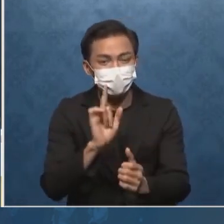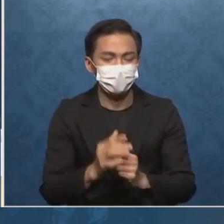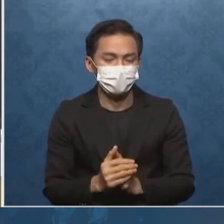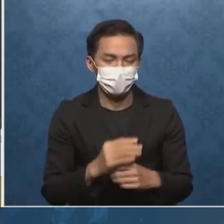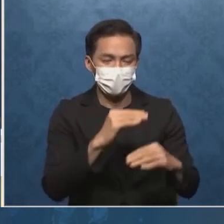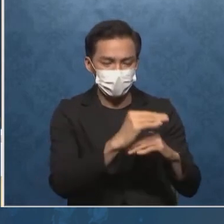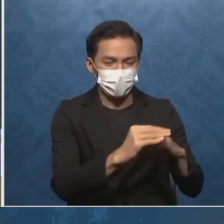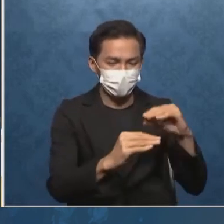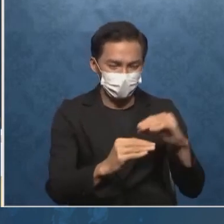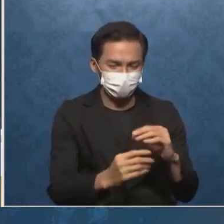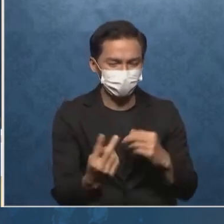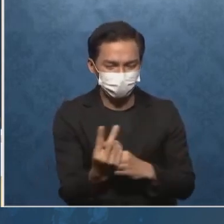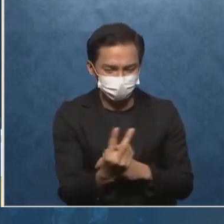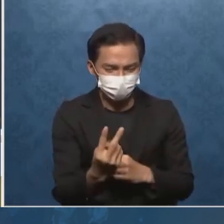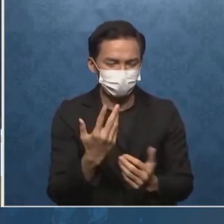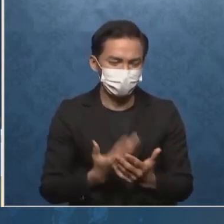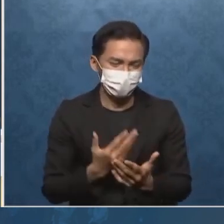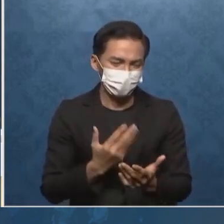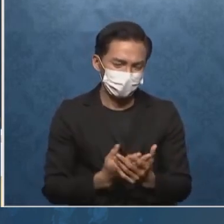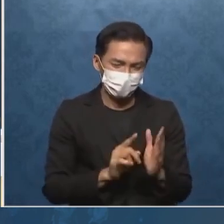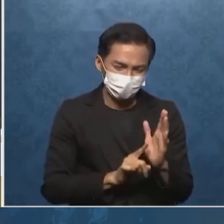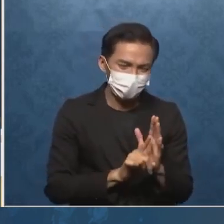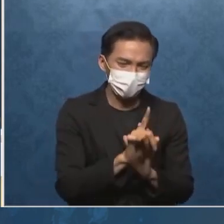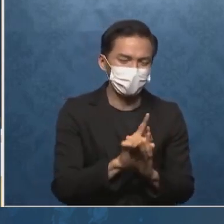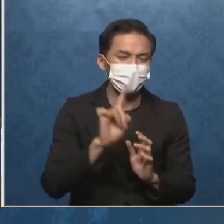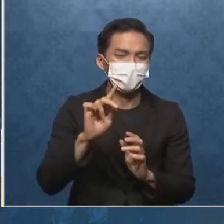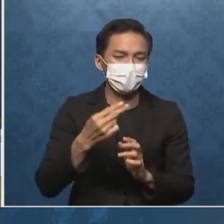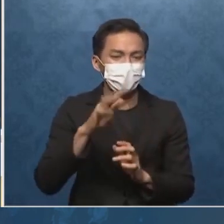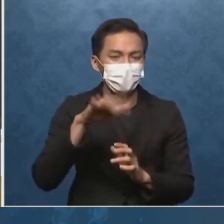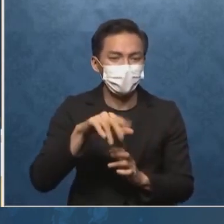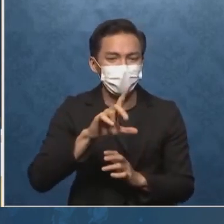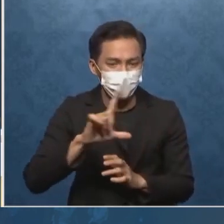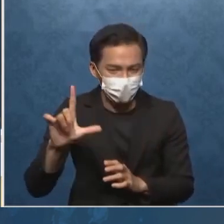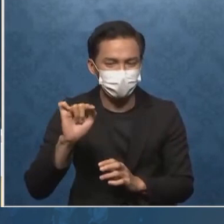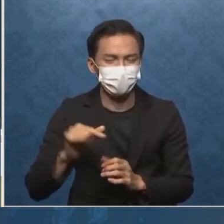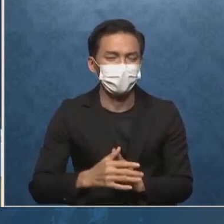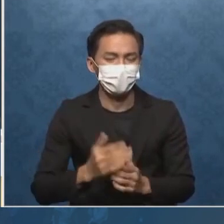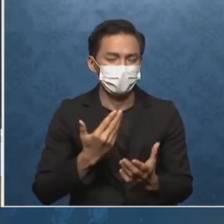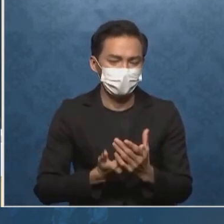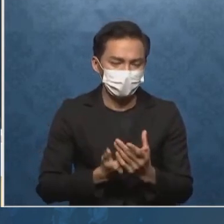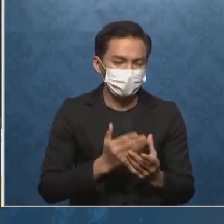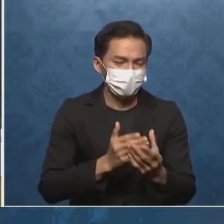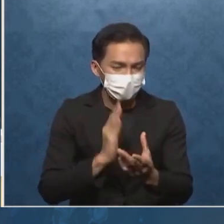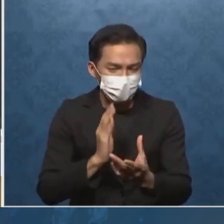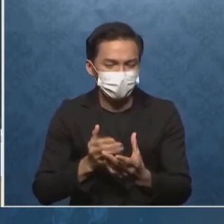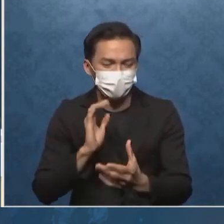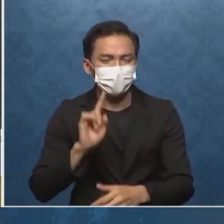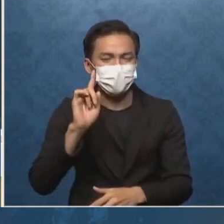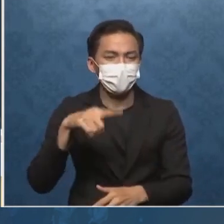2โครงการที่เคยตั้งวงเงินไว้สูงถึง 15,000บาทถึงเหม่อจ่ายได้